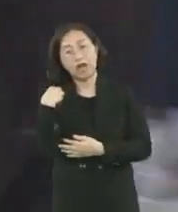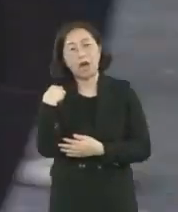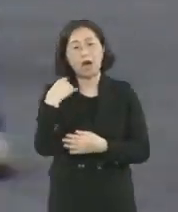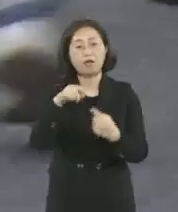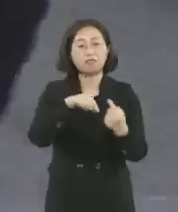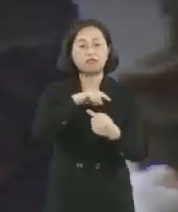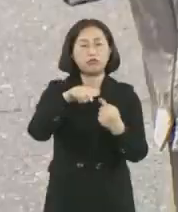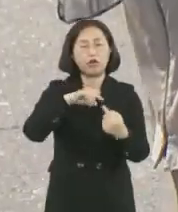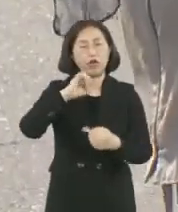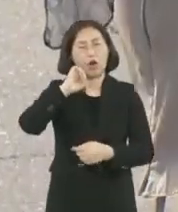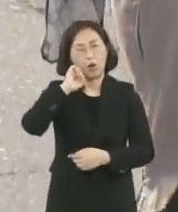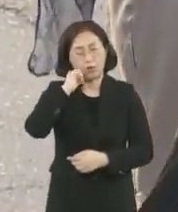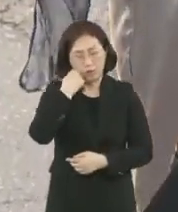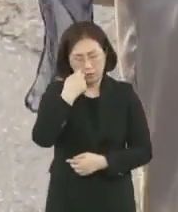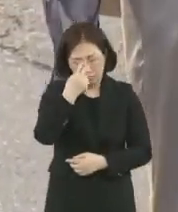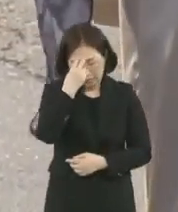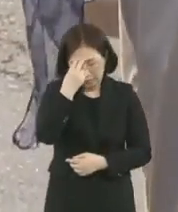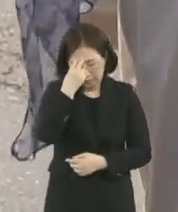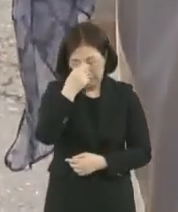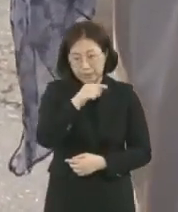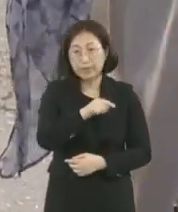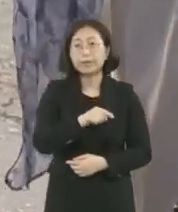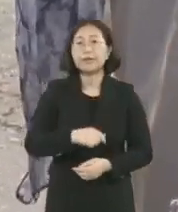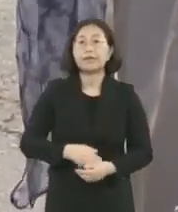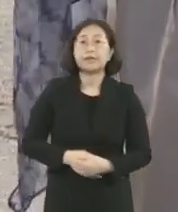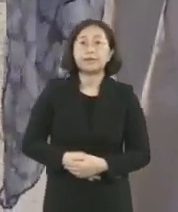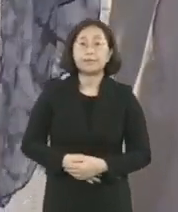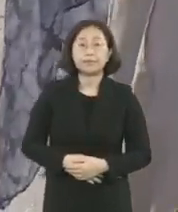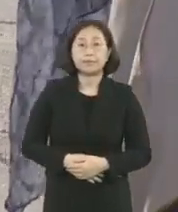운영에 어려움을 겪고 있는 것으로 알려졌습니다